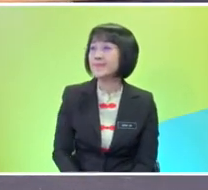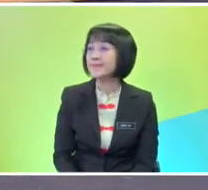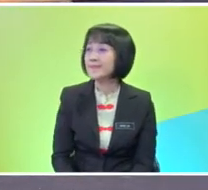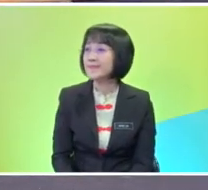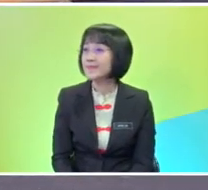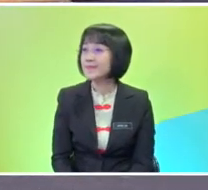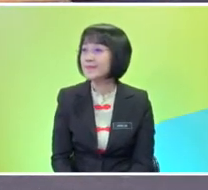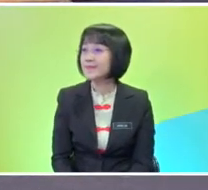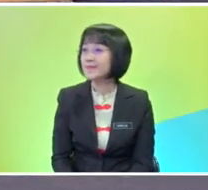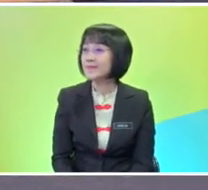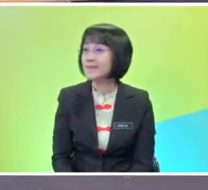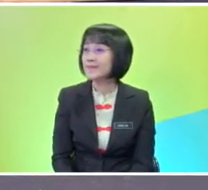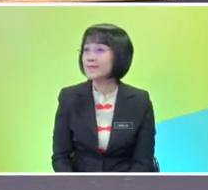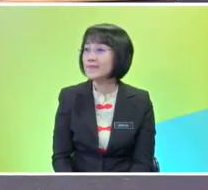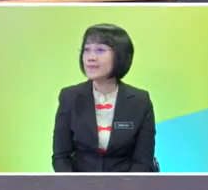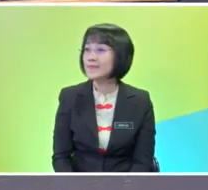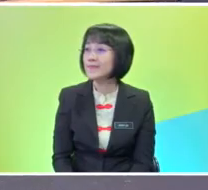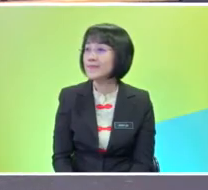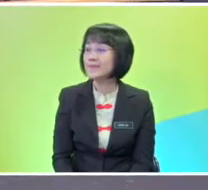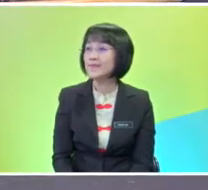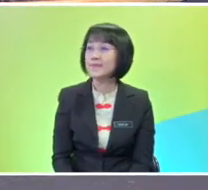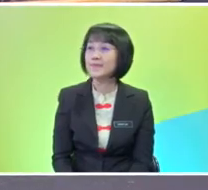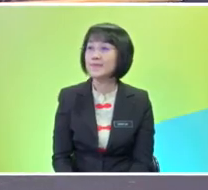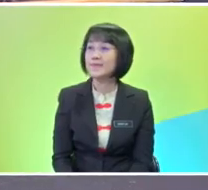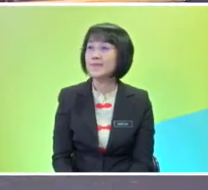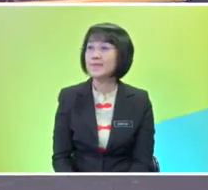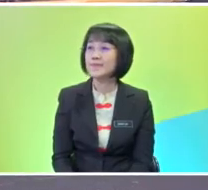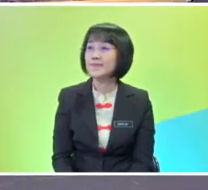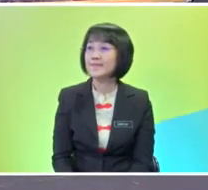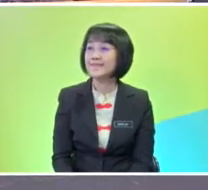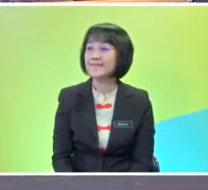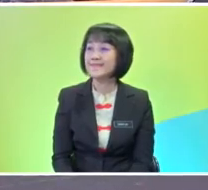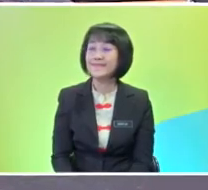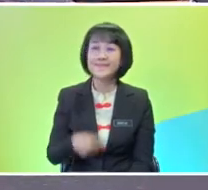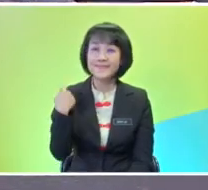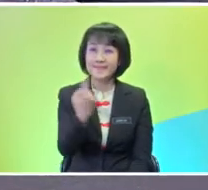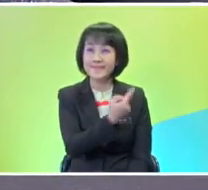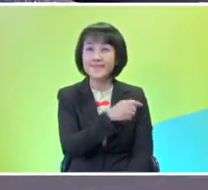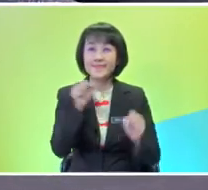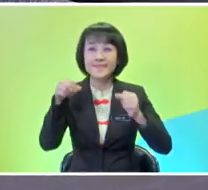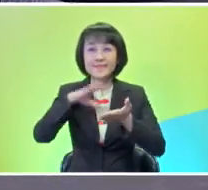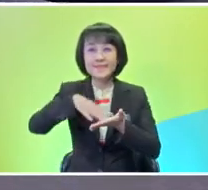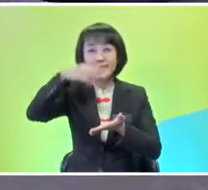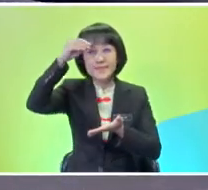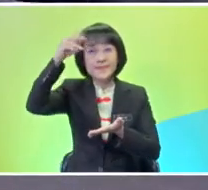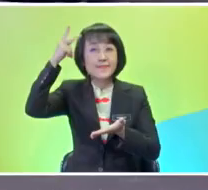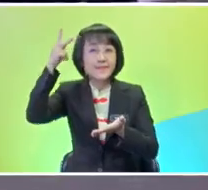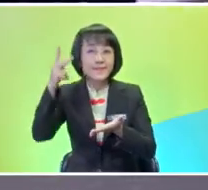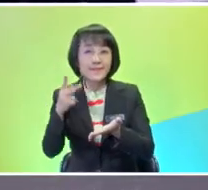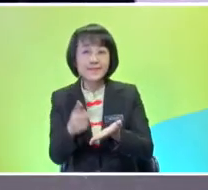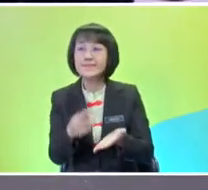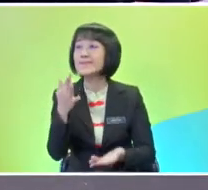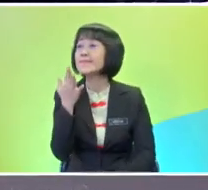selain itu kita boleh belajar mengenai warna oke bagus untuk Senso